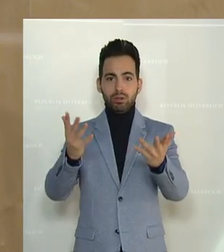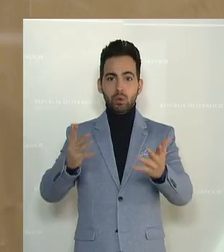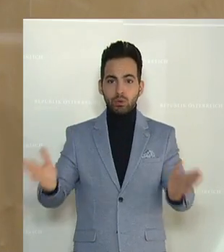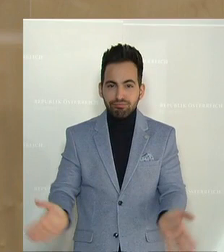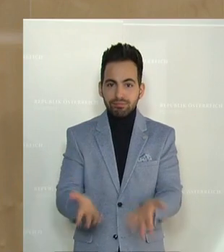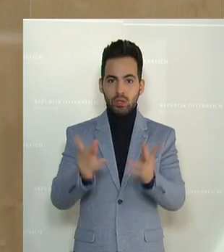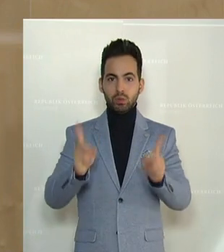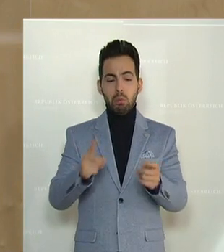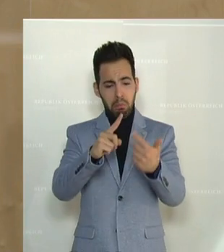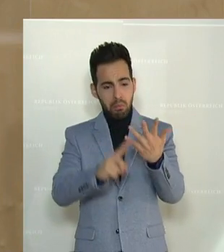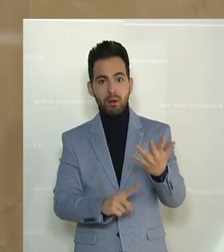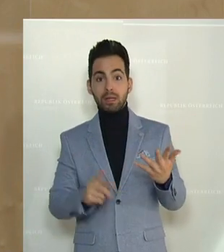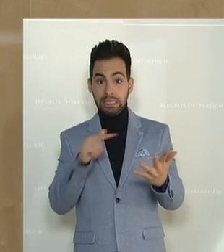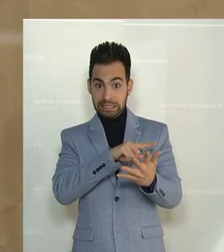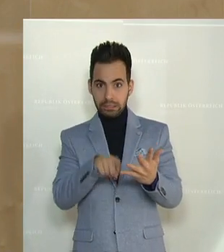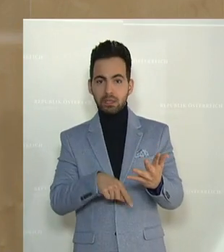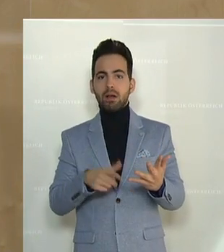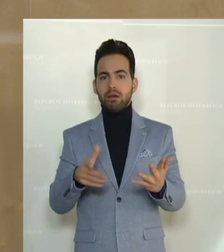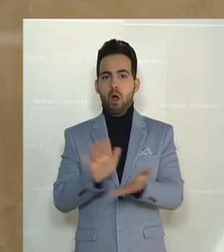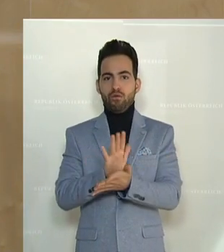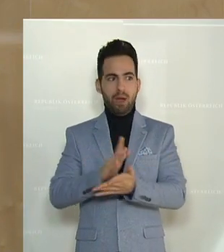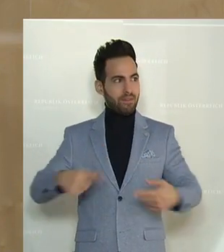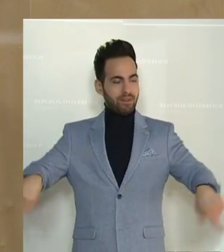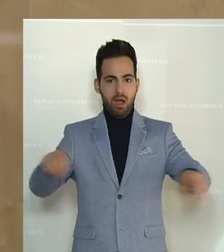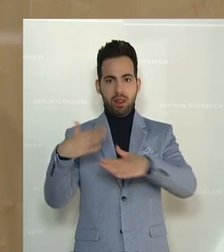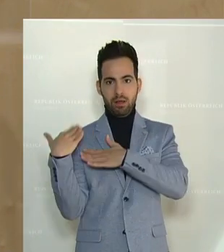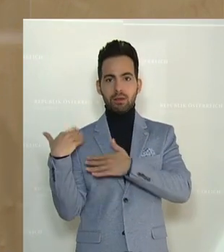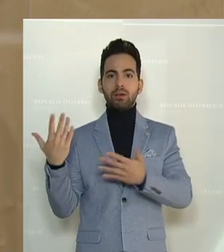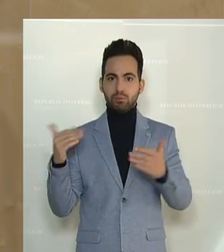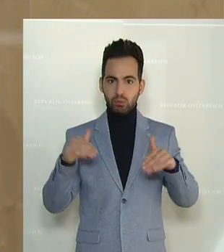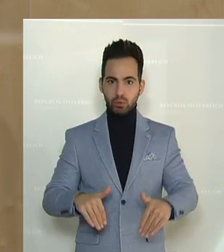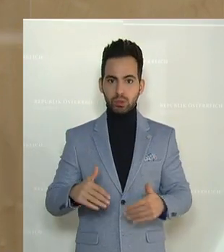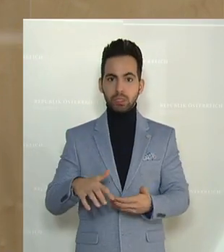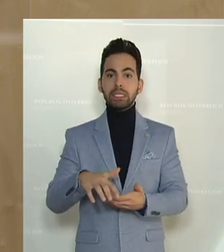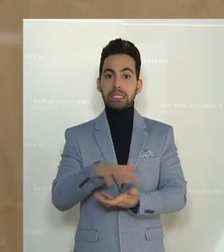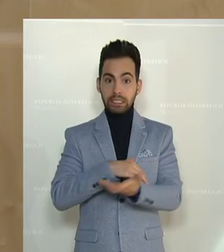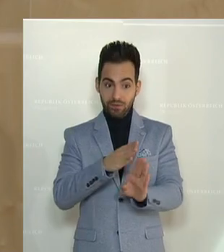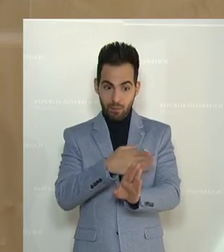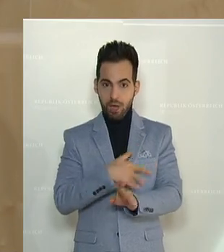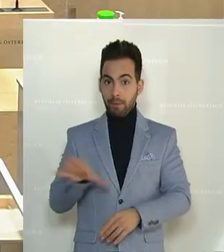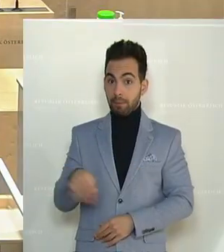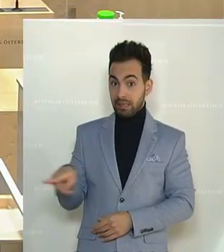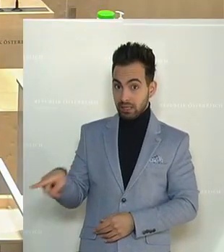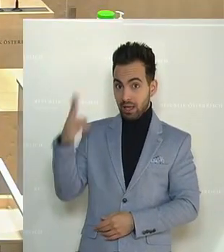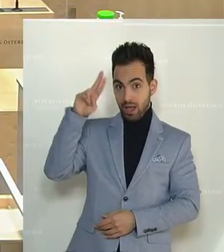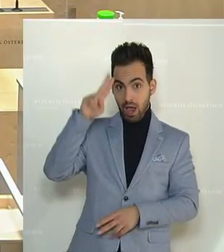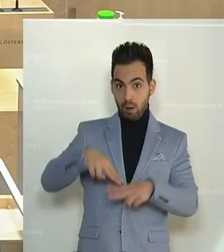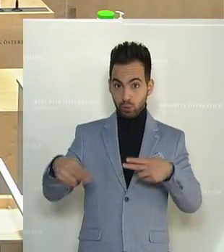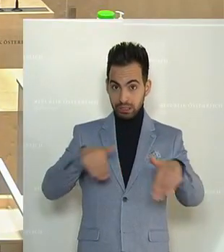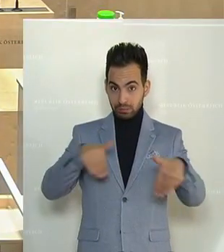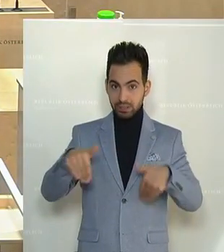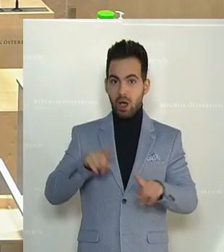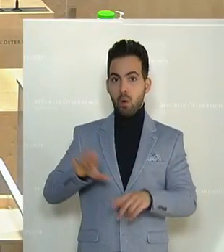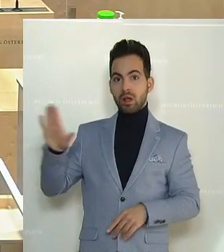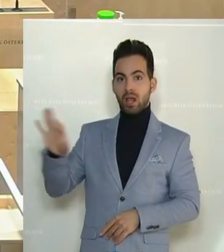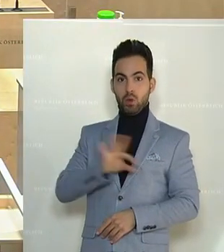nennen. Das wird die Aufgabe dann für uns alle sein, aus der Krise heraus. Aber mit dir, Herr Bundesminister, und auch mit deinen Kolleginnen